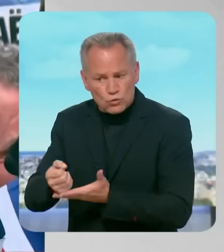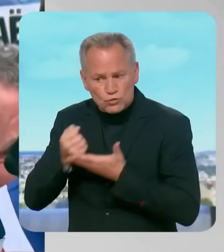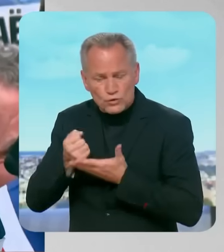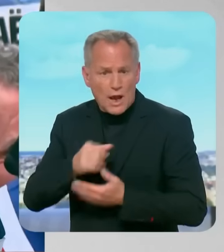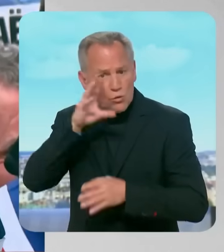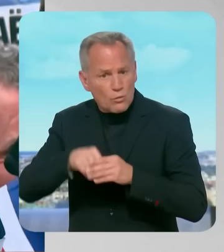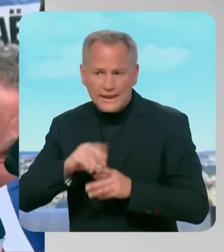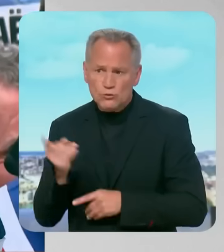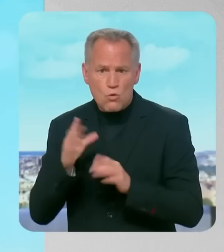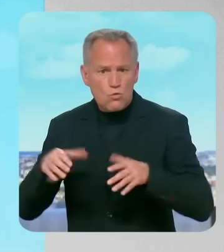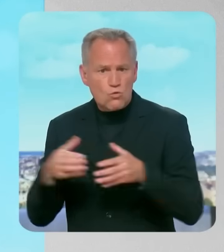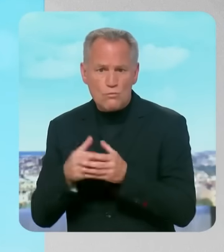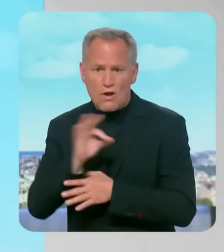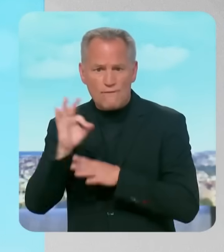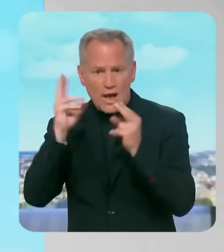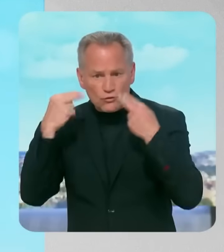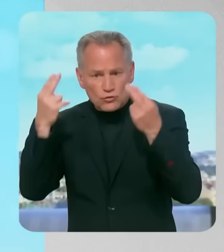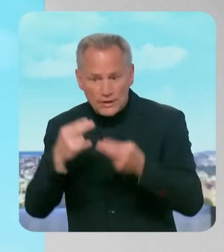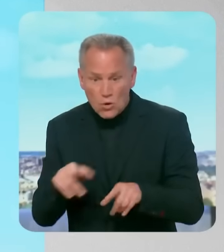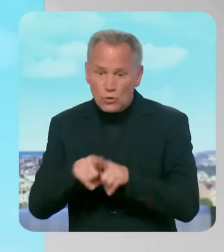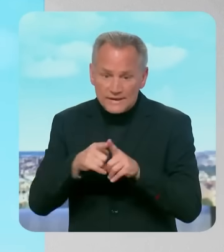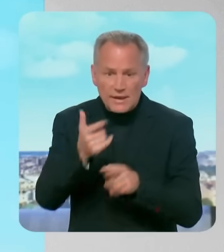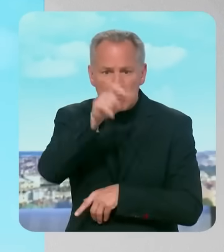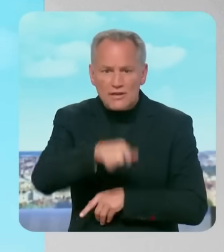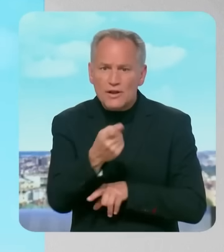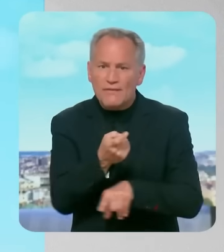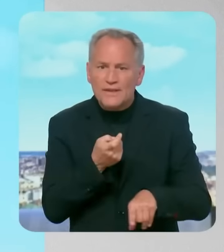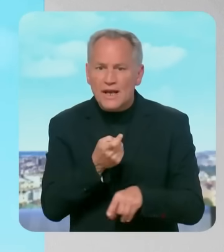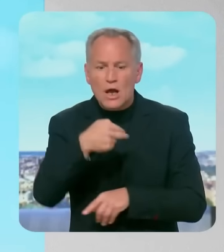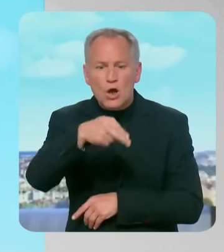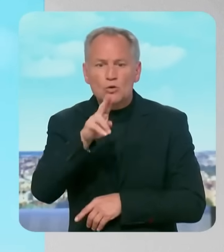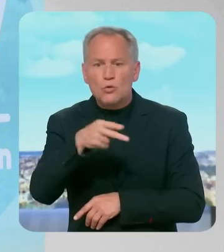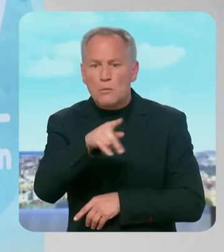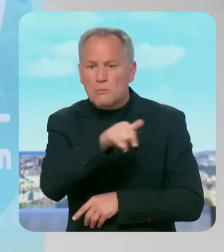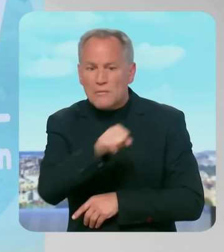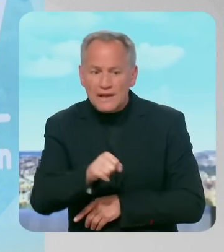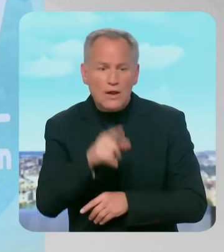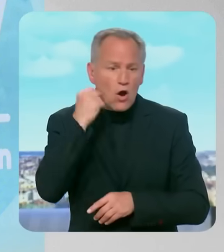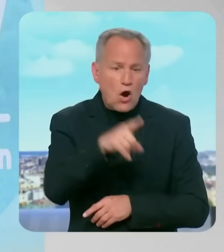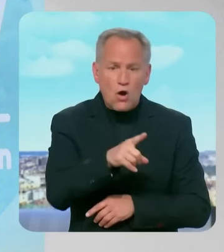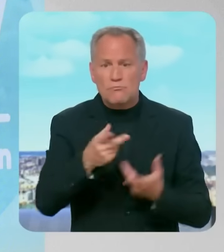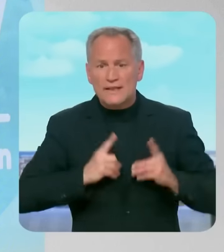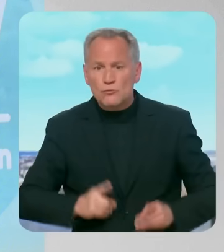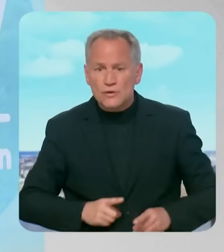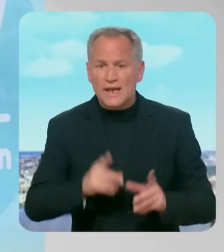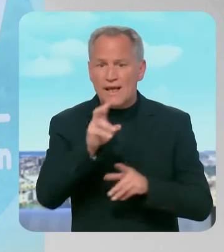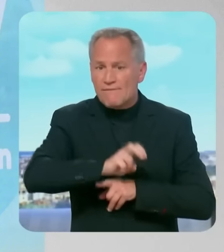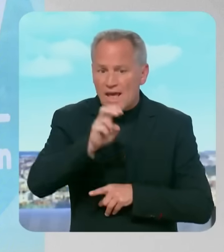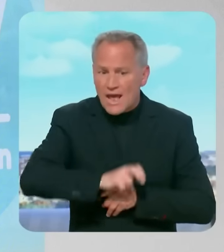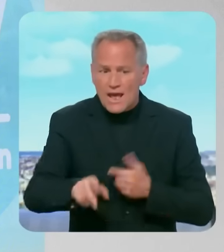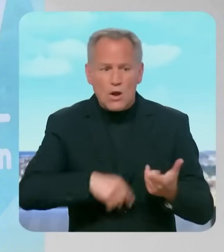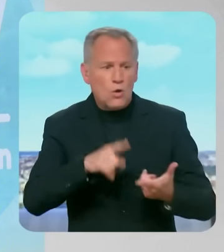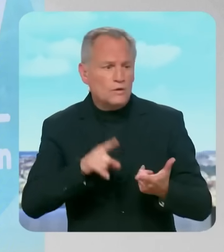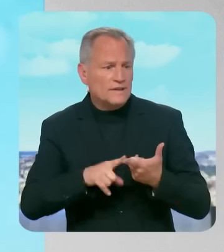France Insoumise, comme d'ailleurs aussi des personnalités de la NUPES. J'ai sur ma liste, par exemple, Damien Carême, député écologiste, j'ai l'ancien coordinateur